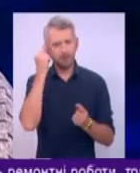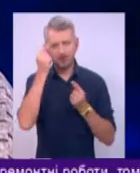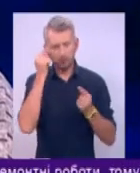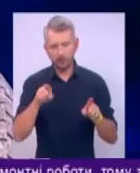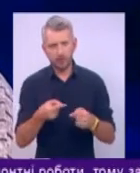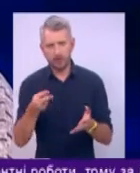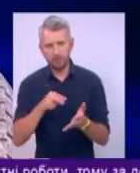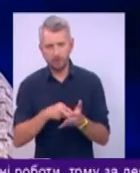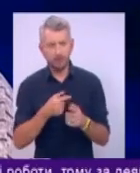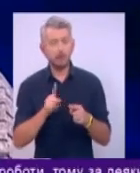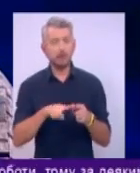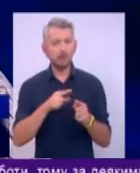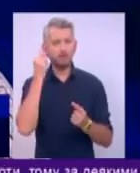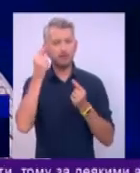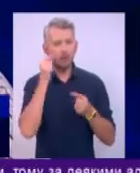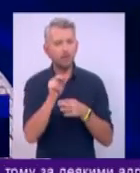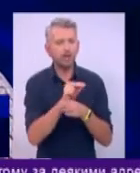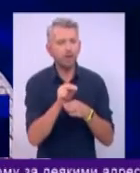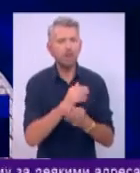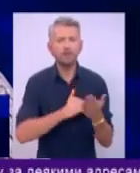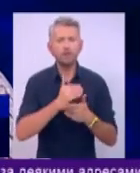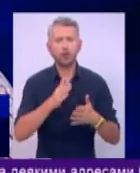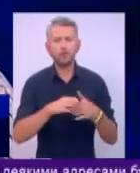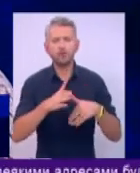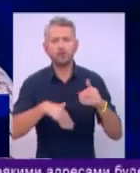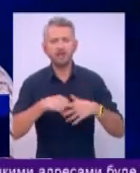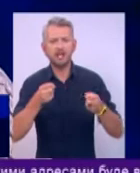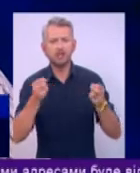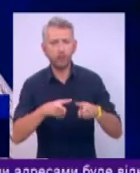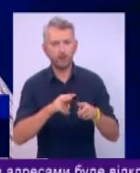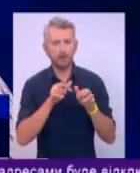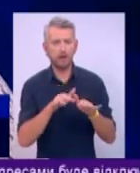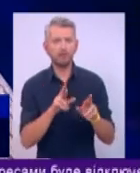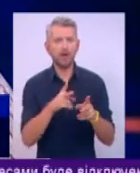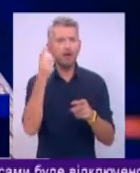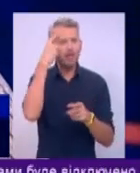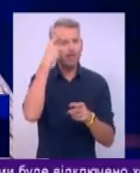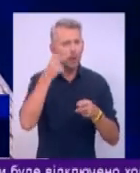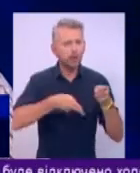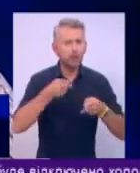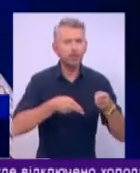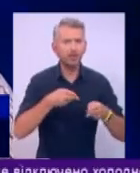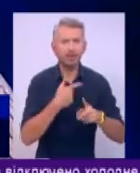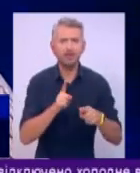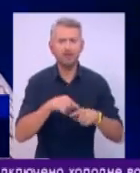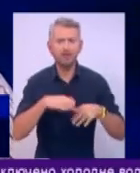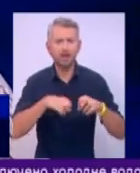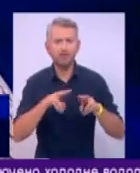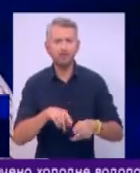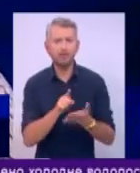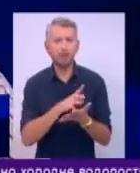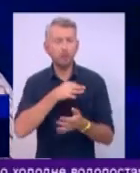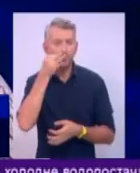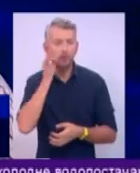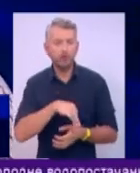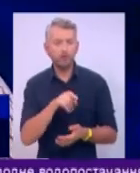це предмет психотерапії, це високоспеціалізована діяльність, це на рівні, знаєте, як нейрохірургія. Да? Тобто це фахівці, які мають бути